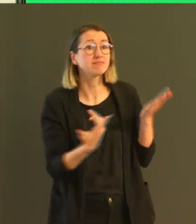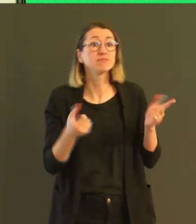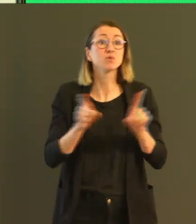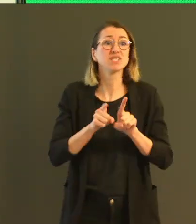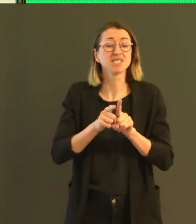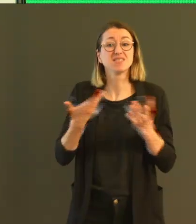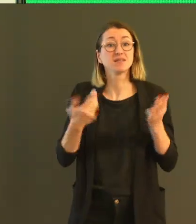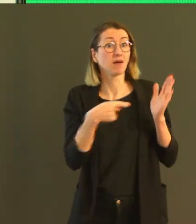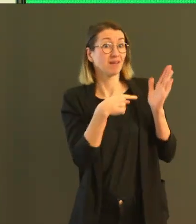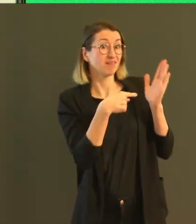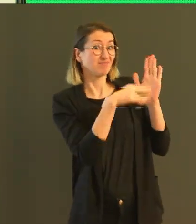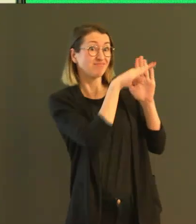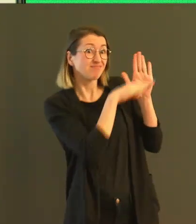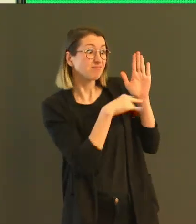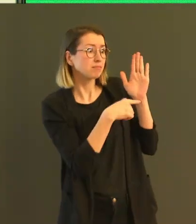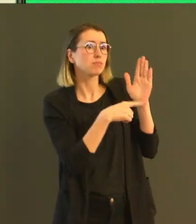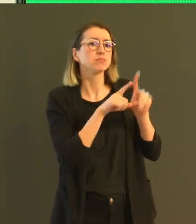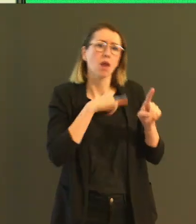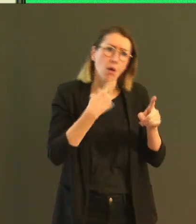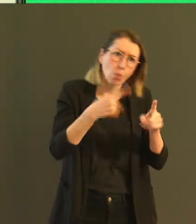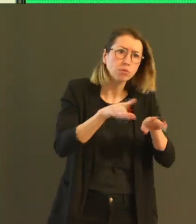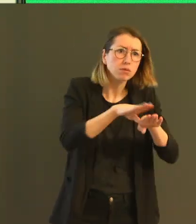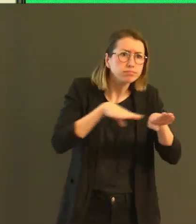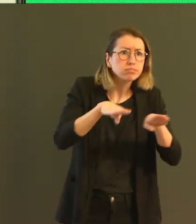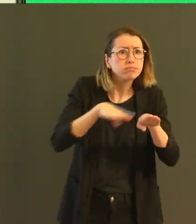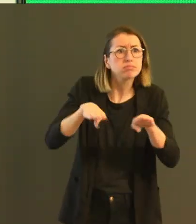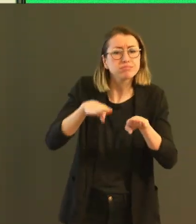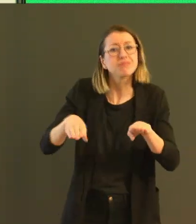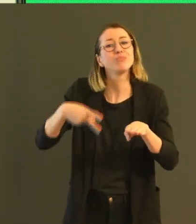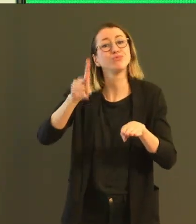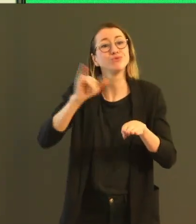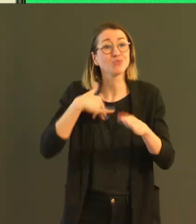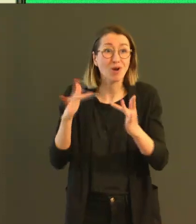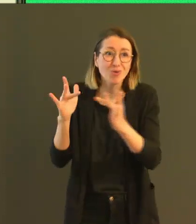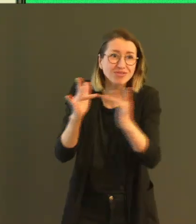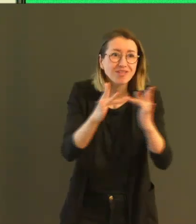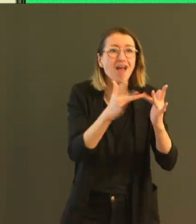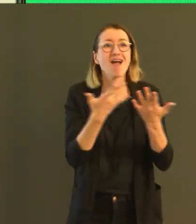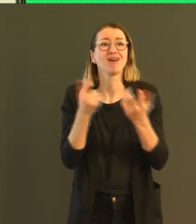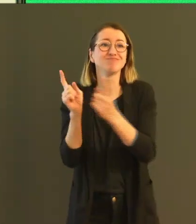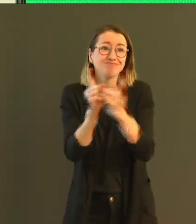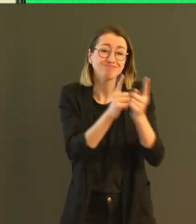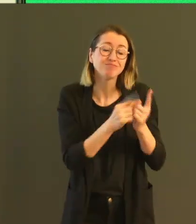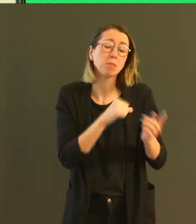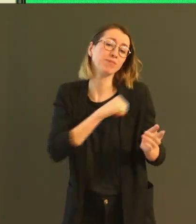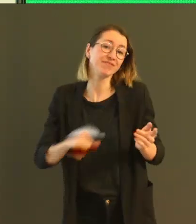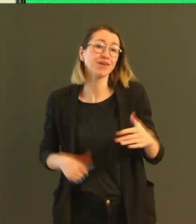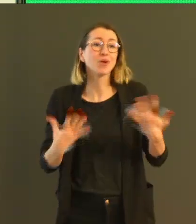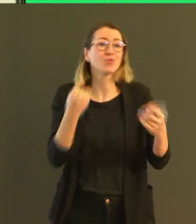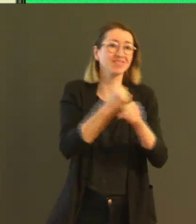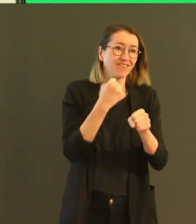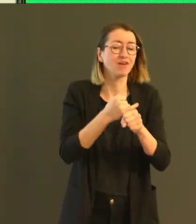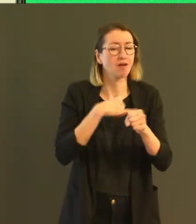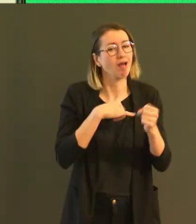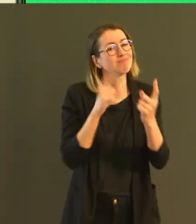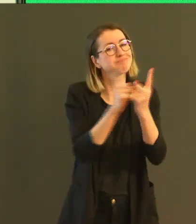professionnelle il sera important maintenant de s'encourager mutuellement de manière positive